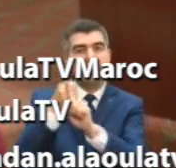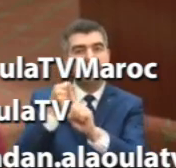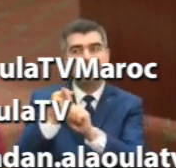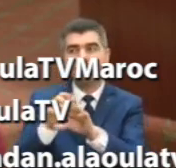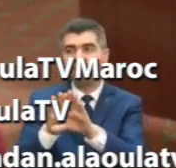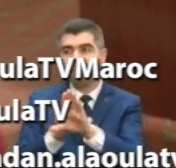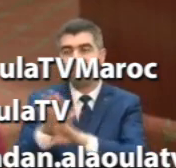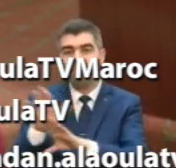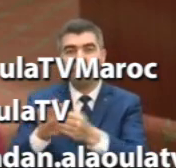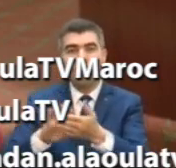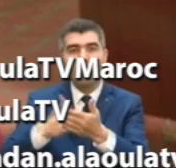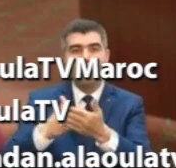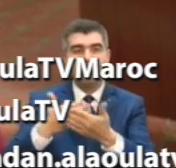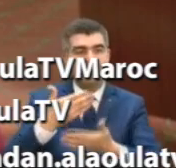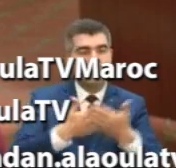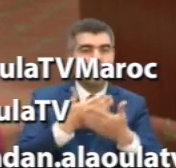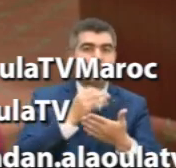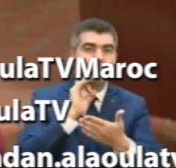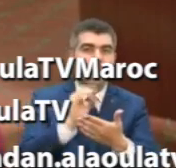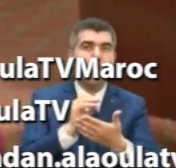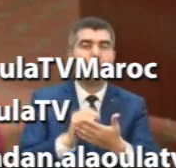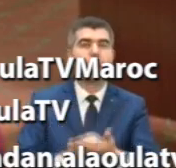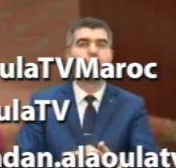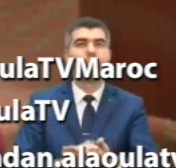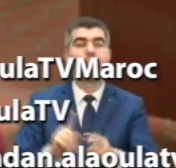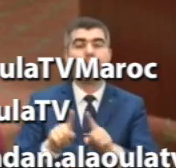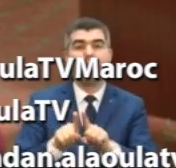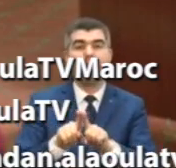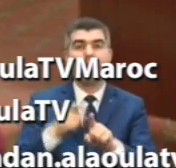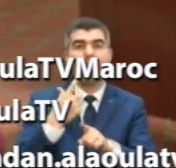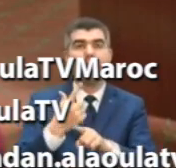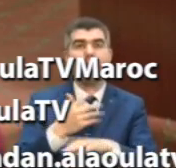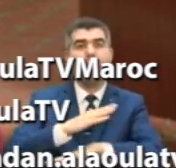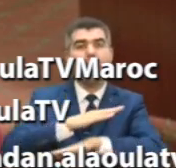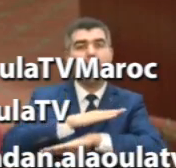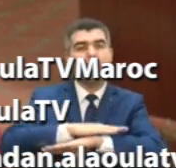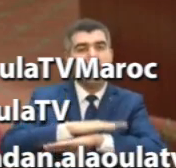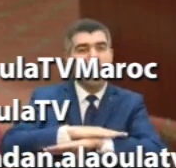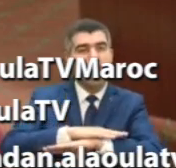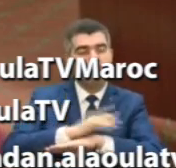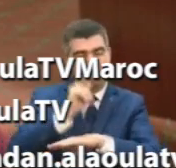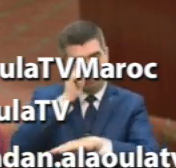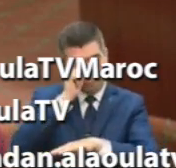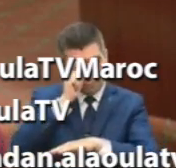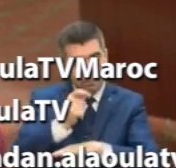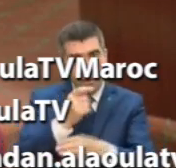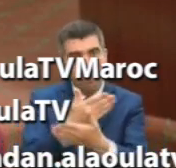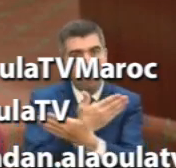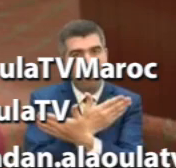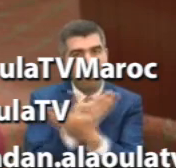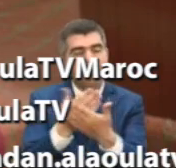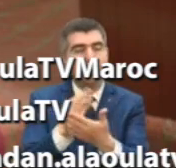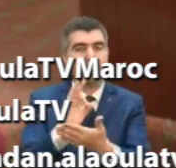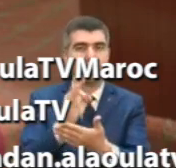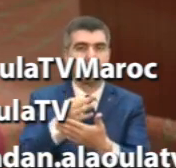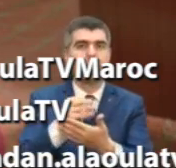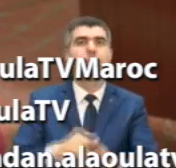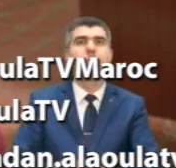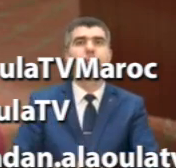الملك والمراسم المرتبطه بها بكثير من الوقار والحرمه